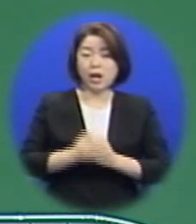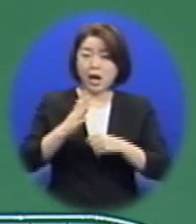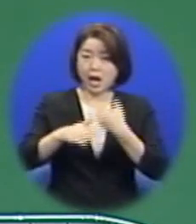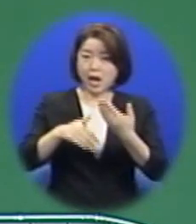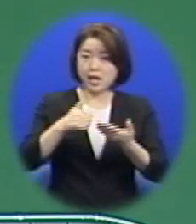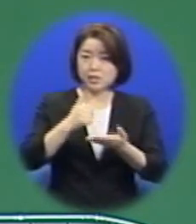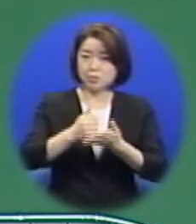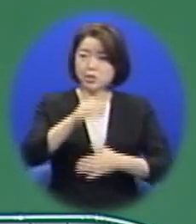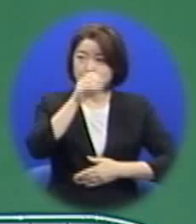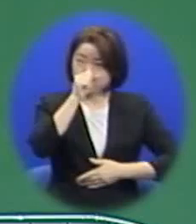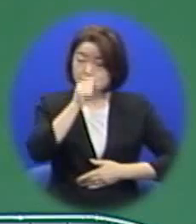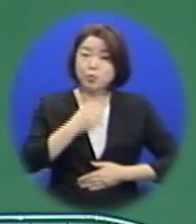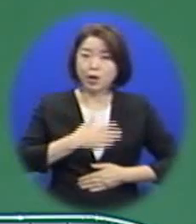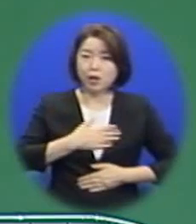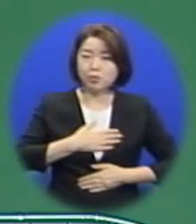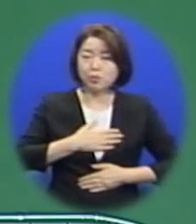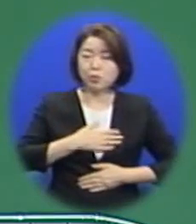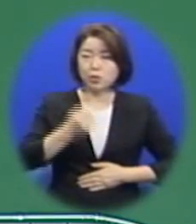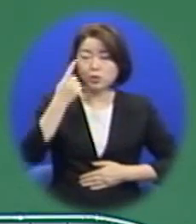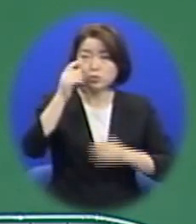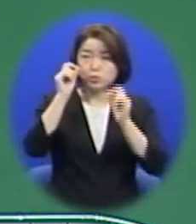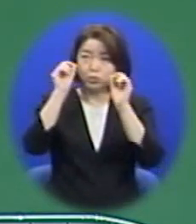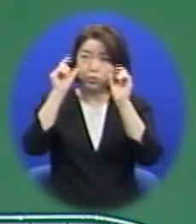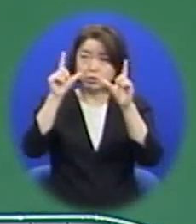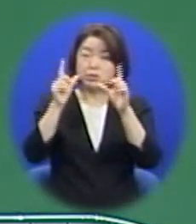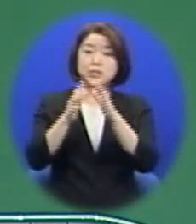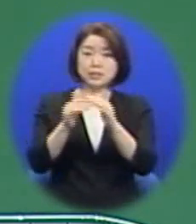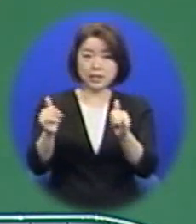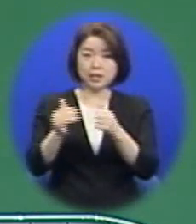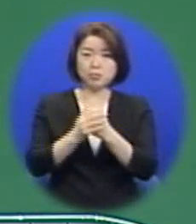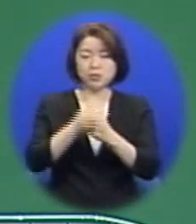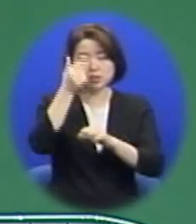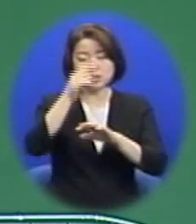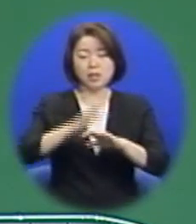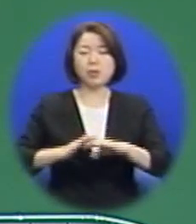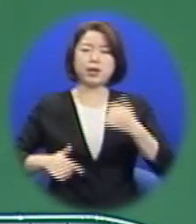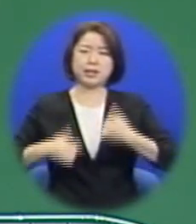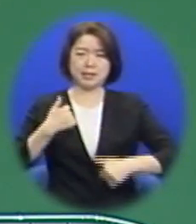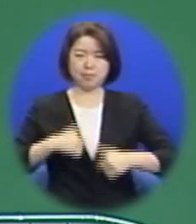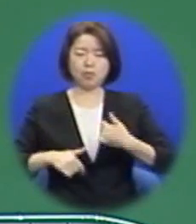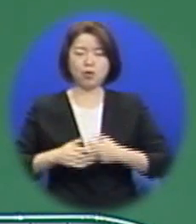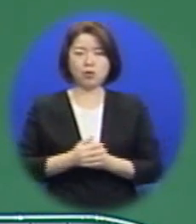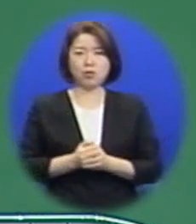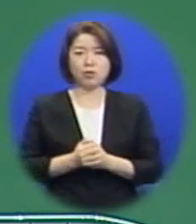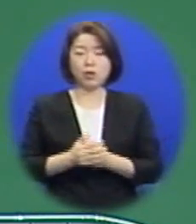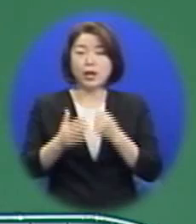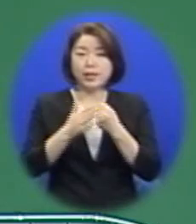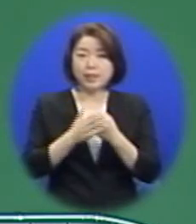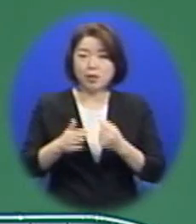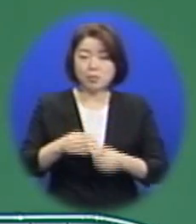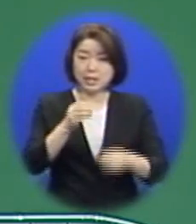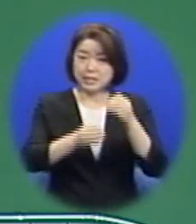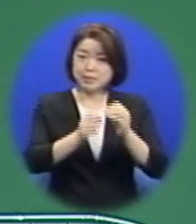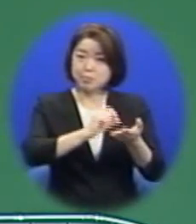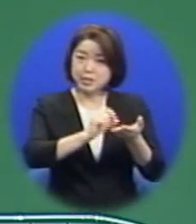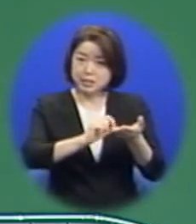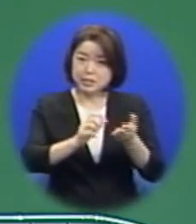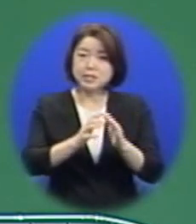좋으신 하나님인 것을 눈뜬 사람은 예배가 기쁩니다. 그래서 시편